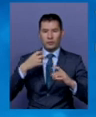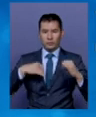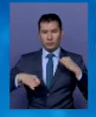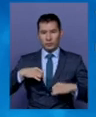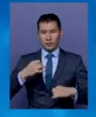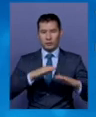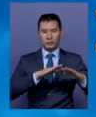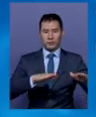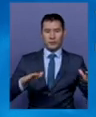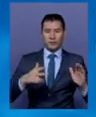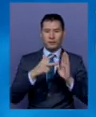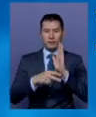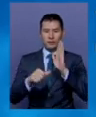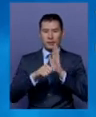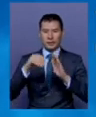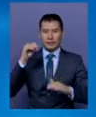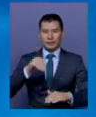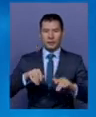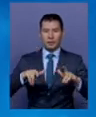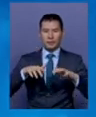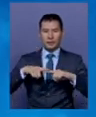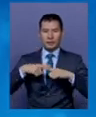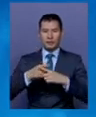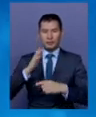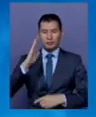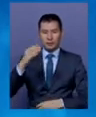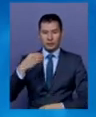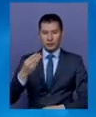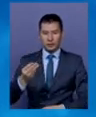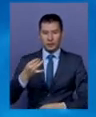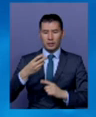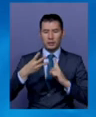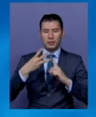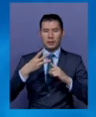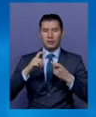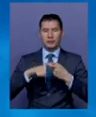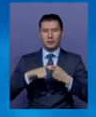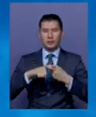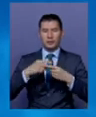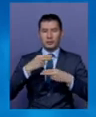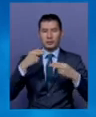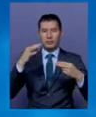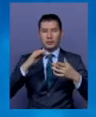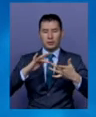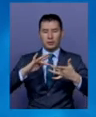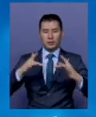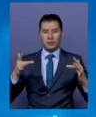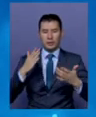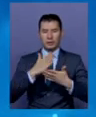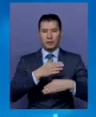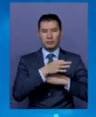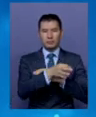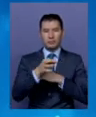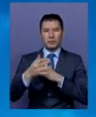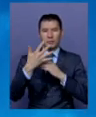оқушыларға 86 мыңнан астам компьютерлік техника беріледі. Үшінші бағыт ғаламтор мәселесі. Шаһарда ғаламтор әлсіз ұстайтын 59 аймақ анықталды